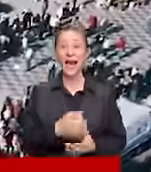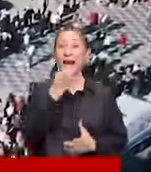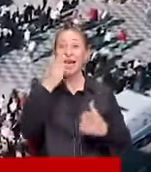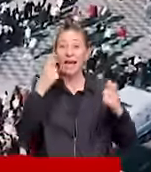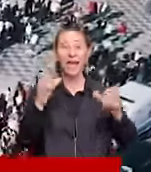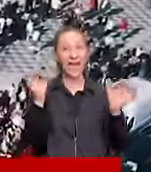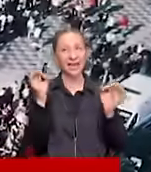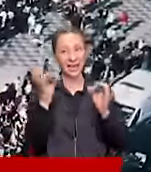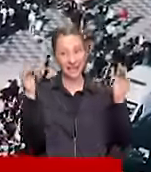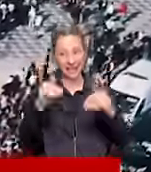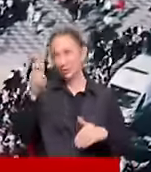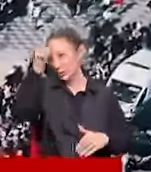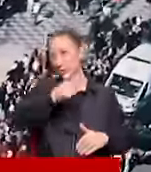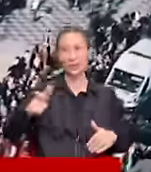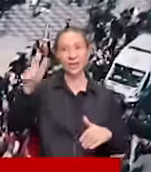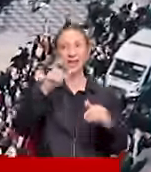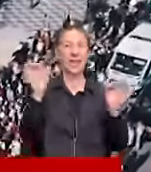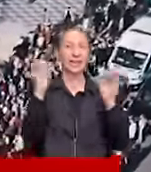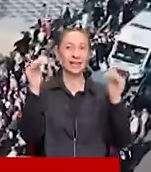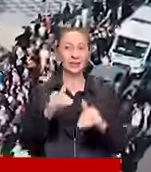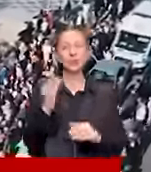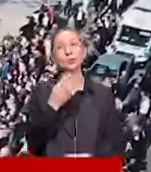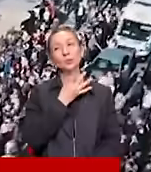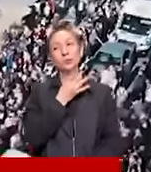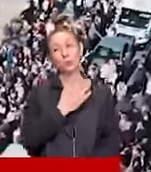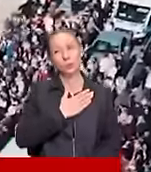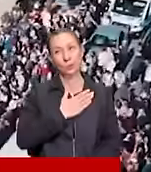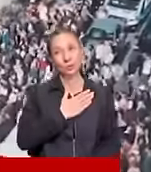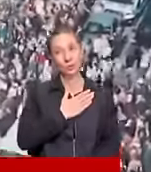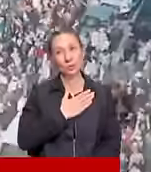Ankara'ya da erken geldi, Türkiye'ye de erken geldi. Çok şükür.